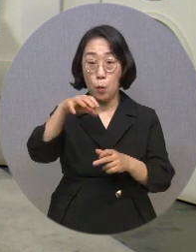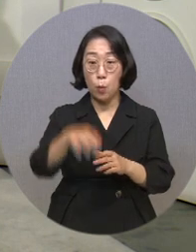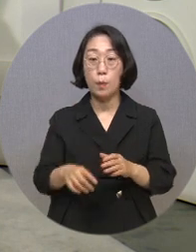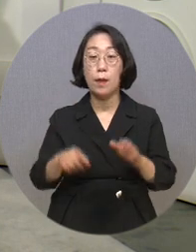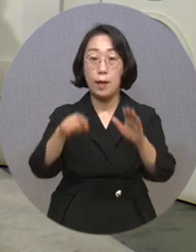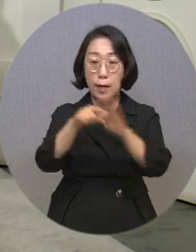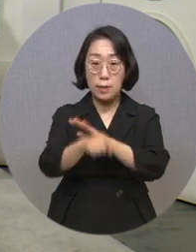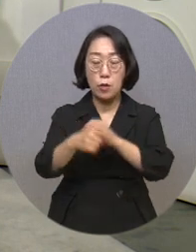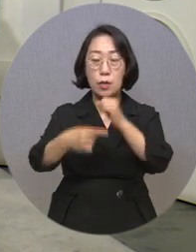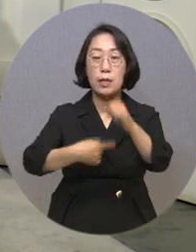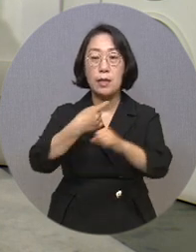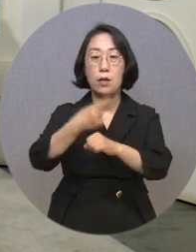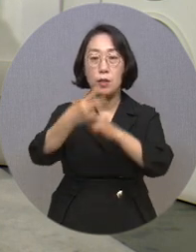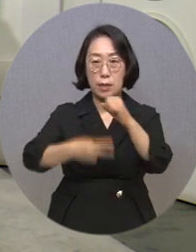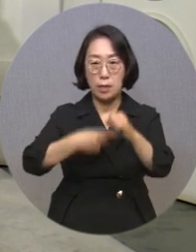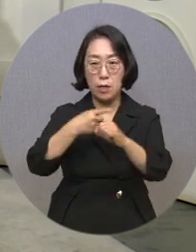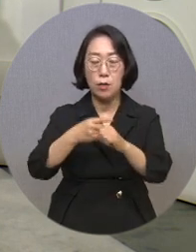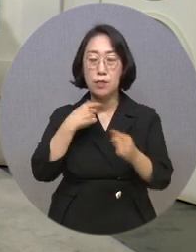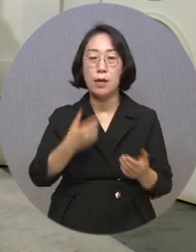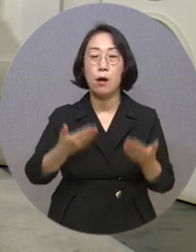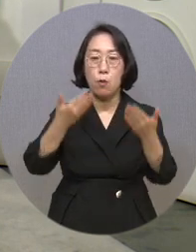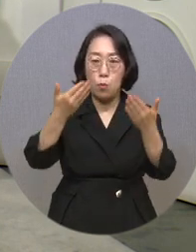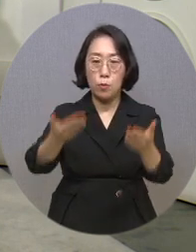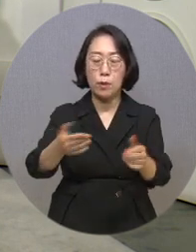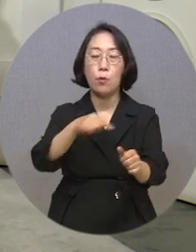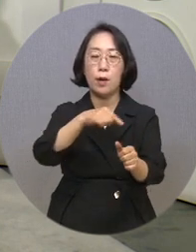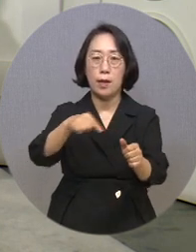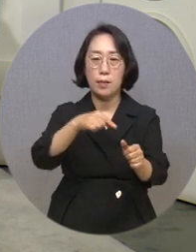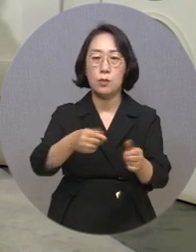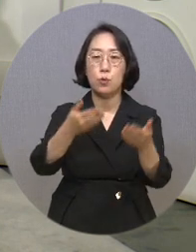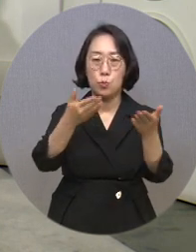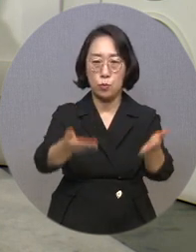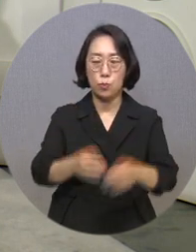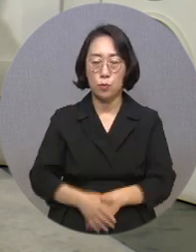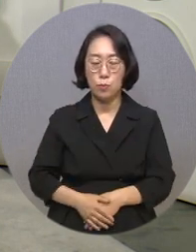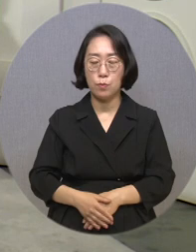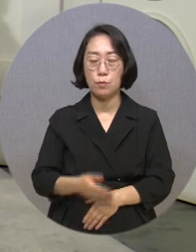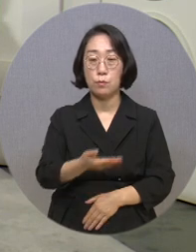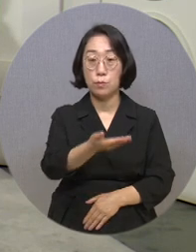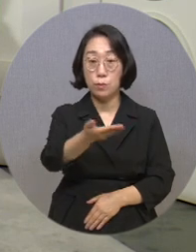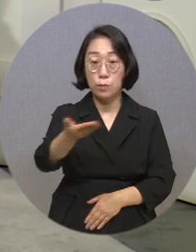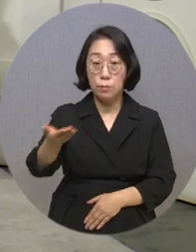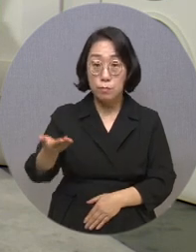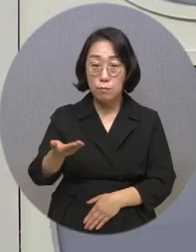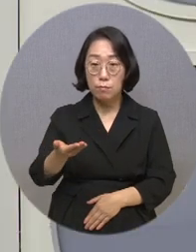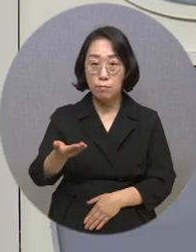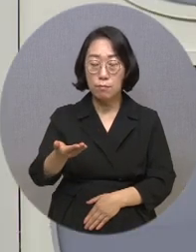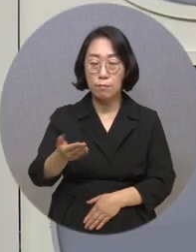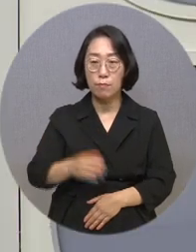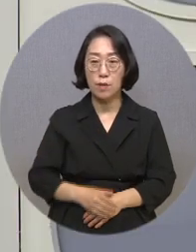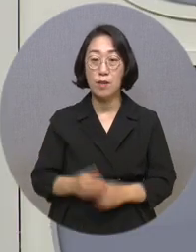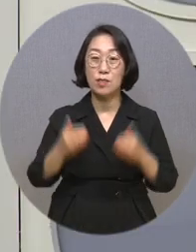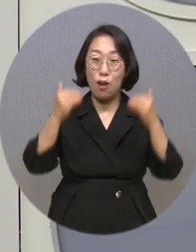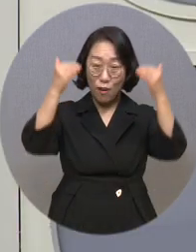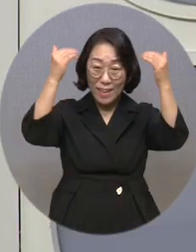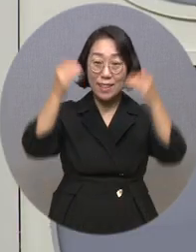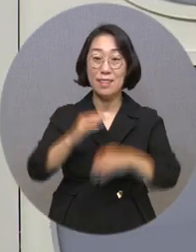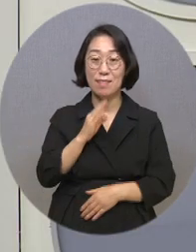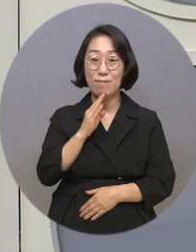동안을 무료로 봉사해 줬어요. 그래서 그 아이들이 이제 아이들은 아니죠. 이제